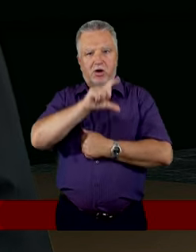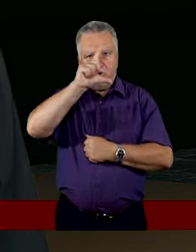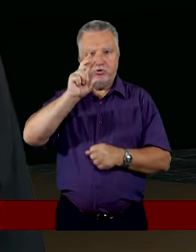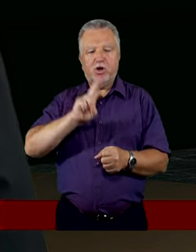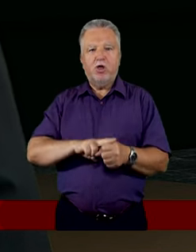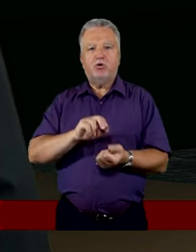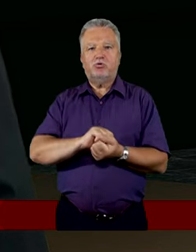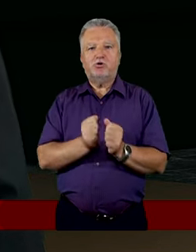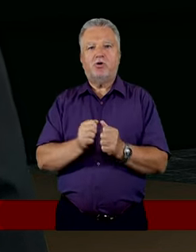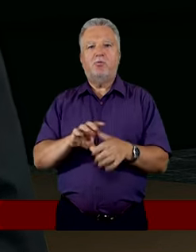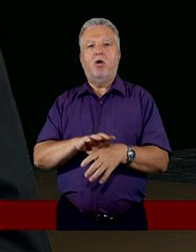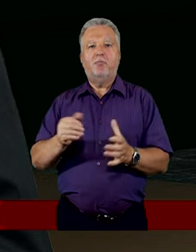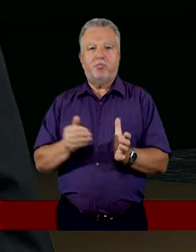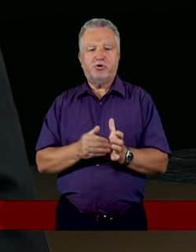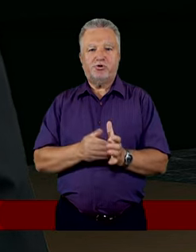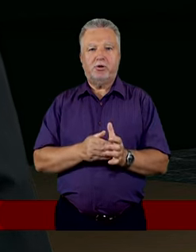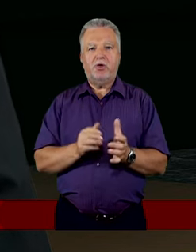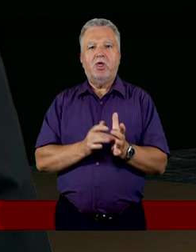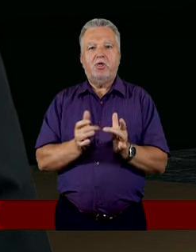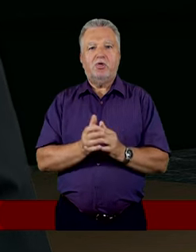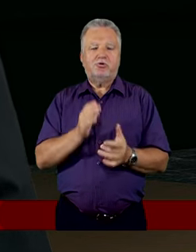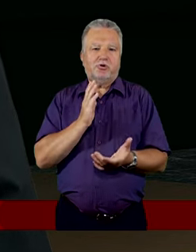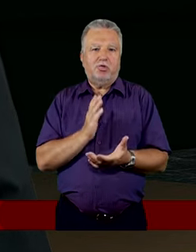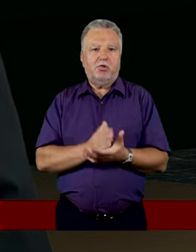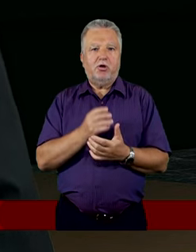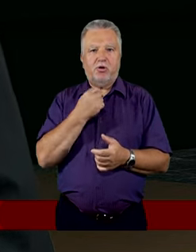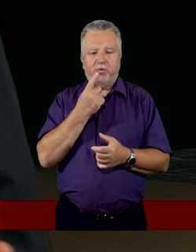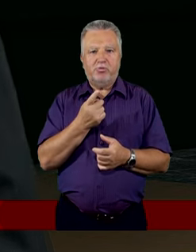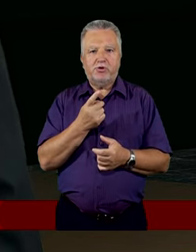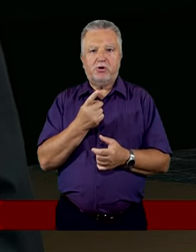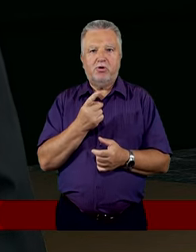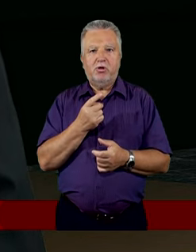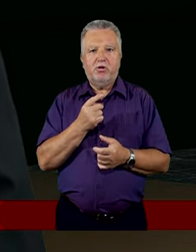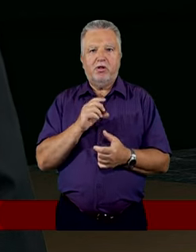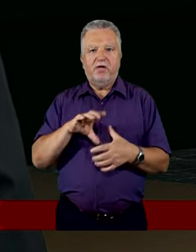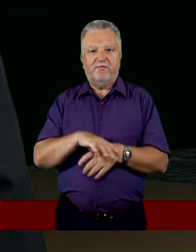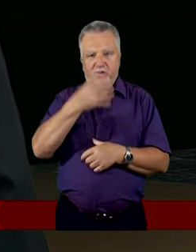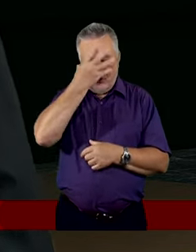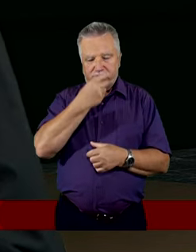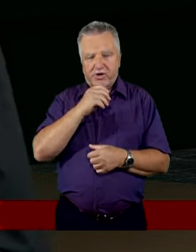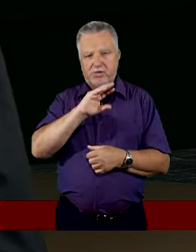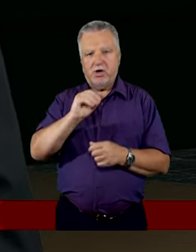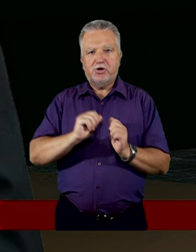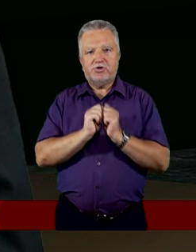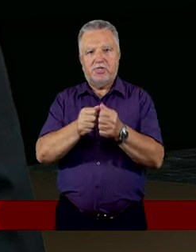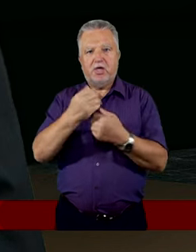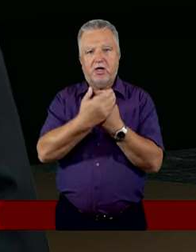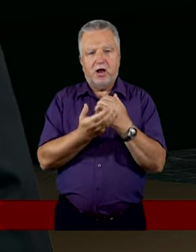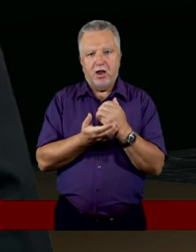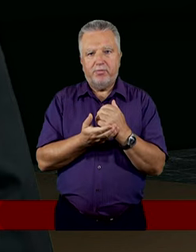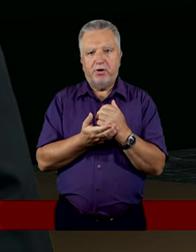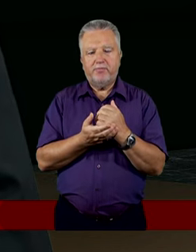potrzebie. To jest bardzo szerokie pojęcie. Ja myślę, że to tylko Pan Jezus ilustrował, mówiąc o tym, że daje chleb. To jest, nie chodzi tylko, że